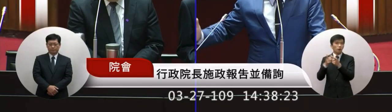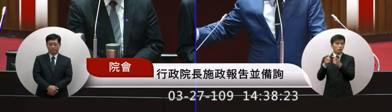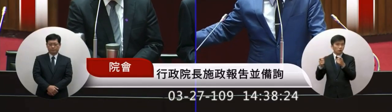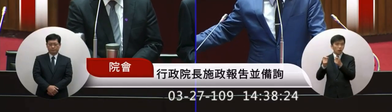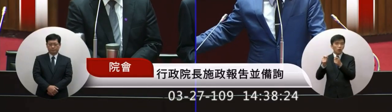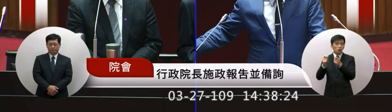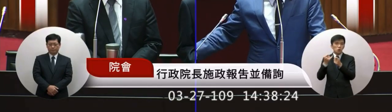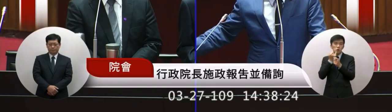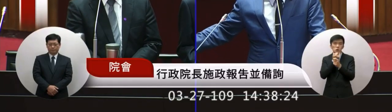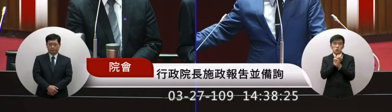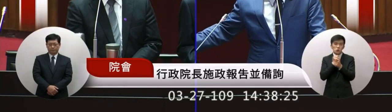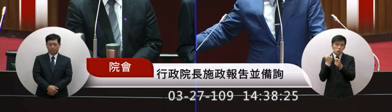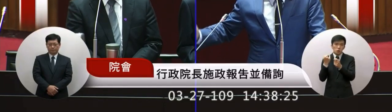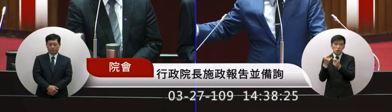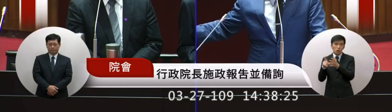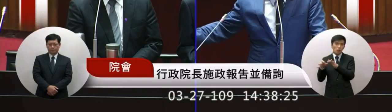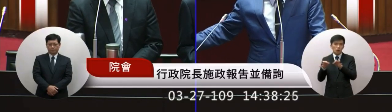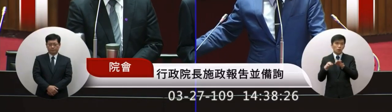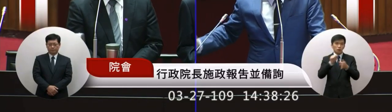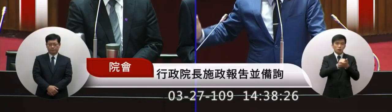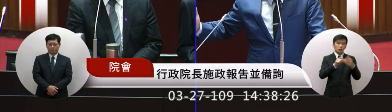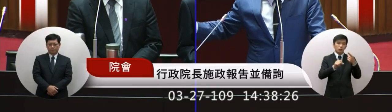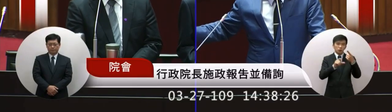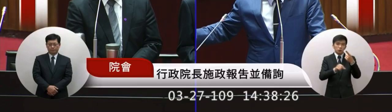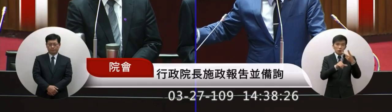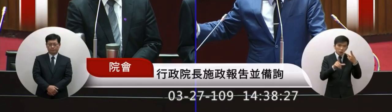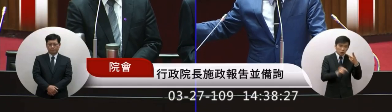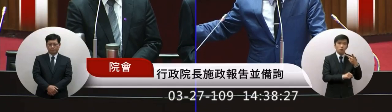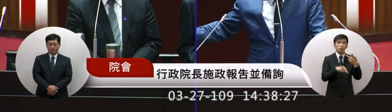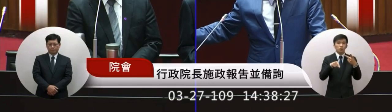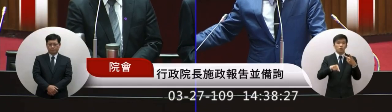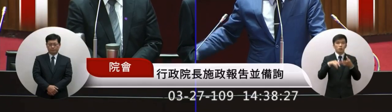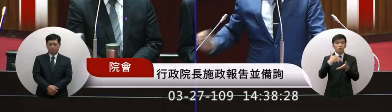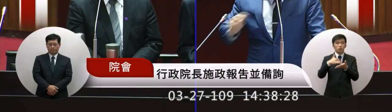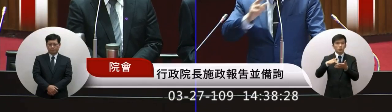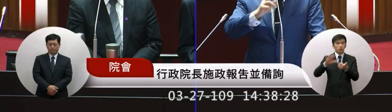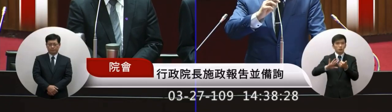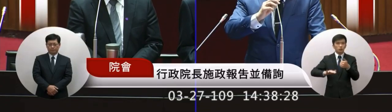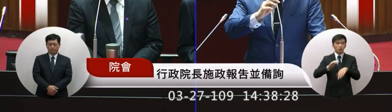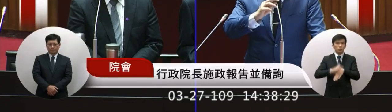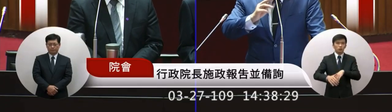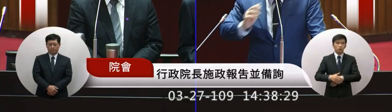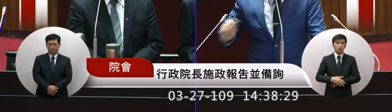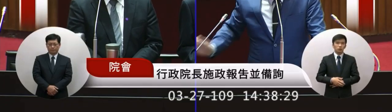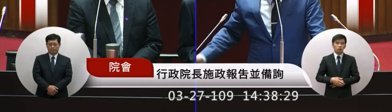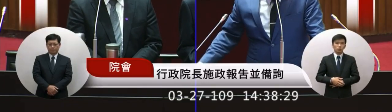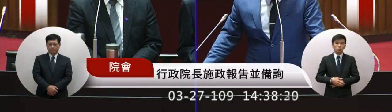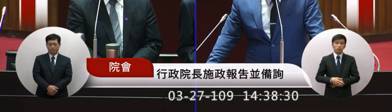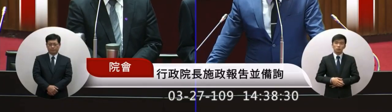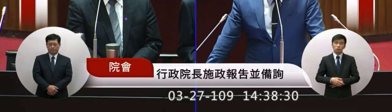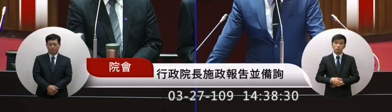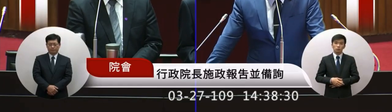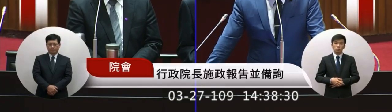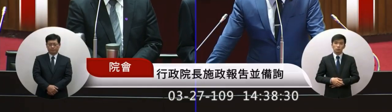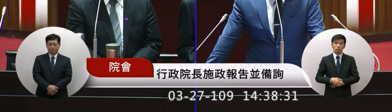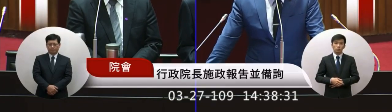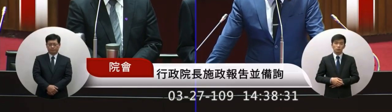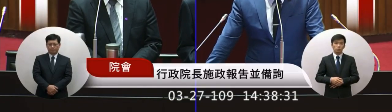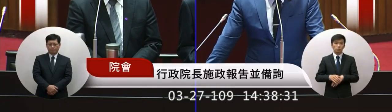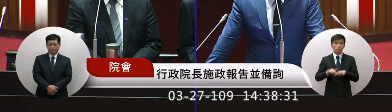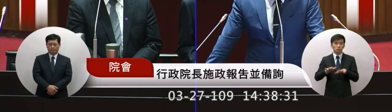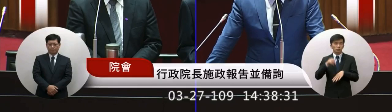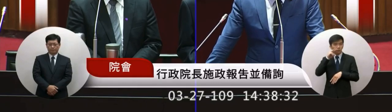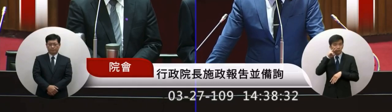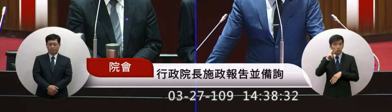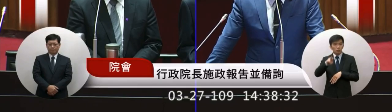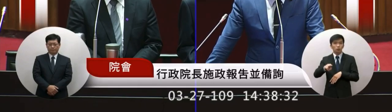营业额它可能是开在1、2月的发票，所以它这个认定上可能都会有一些时间上的困难。所以现在目前我们看到的整个在续约